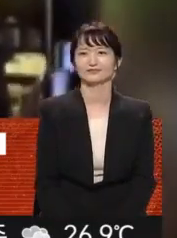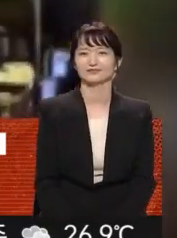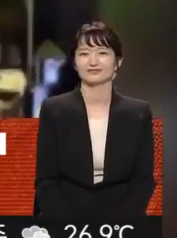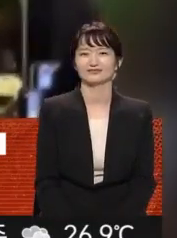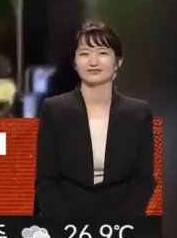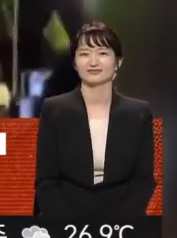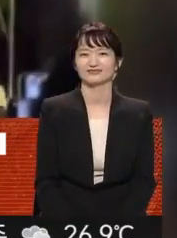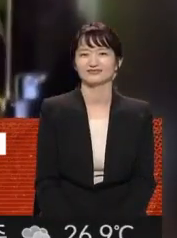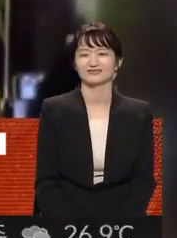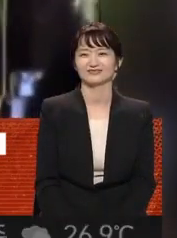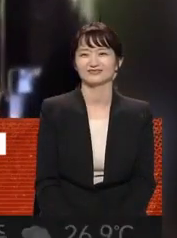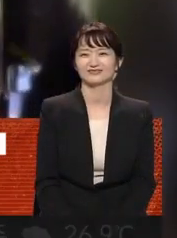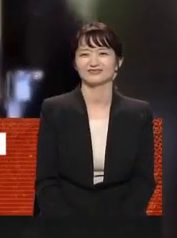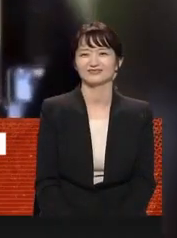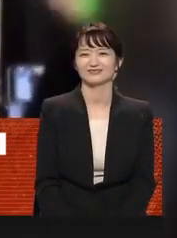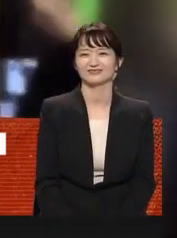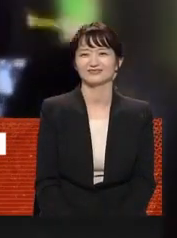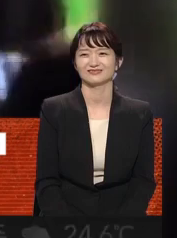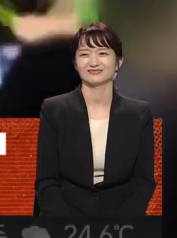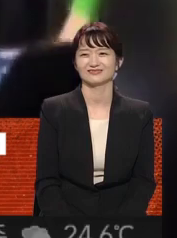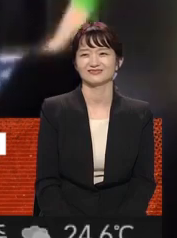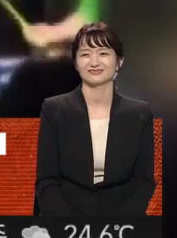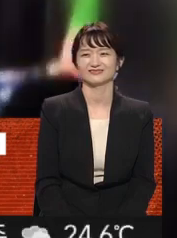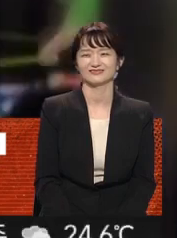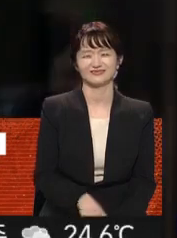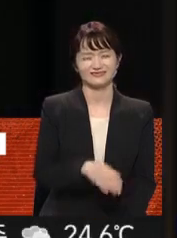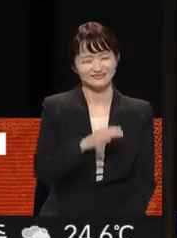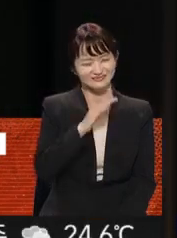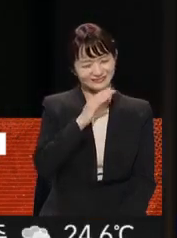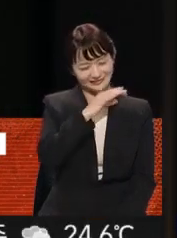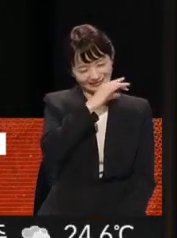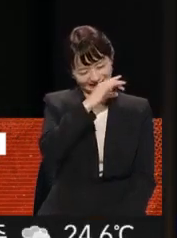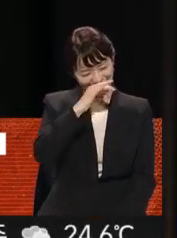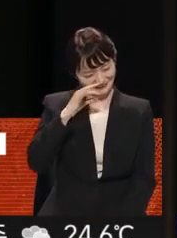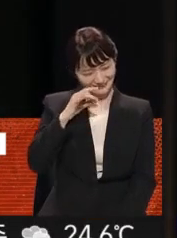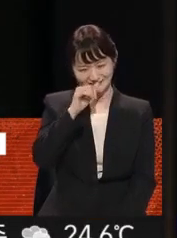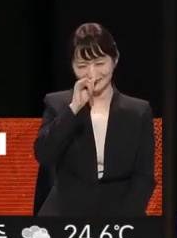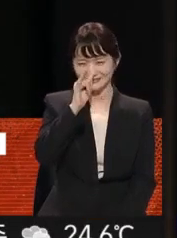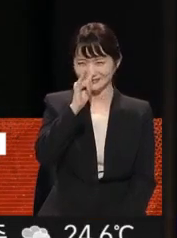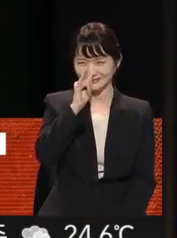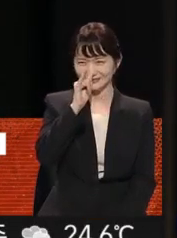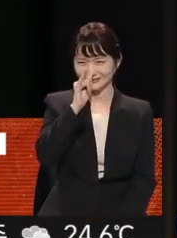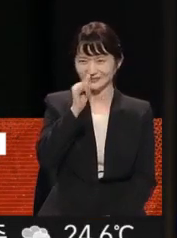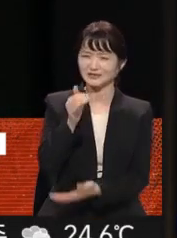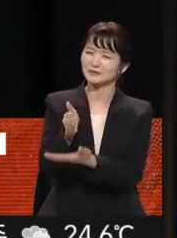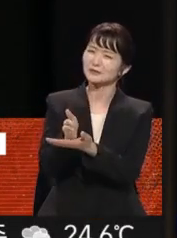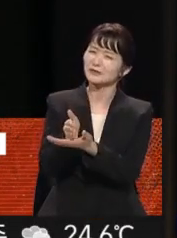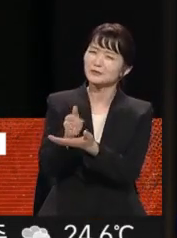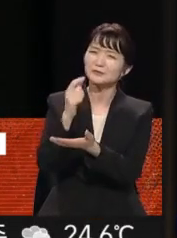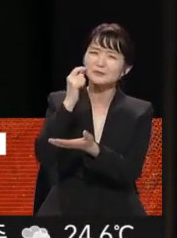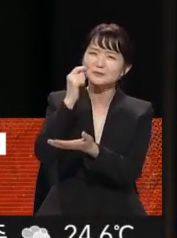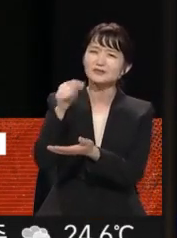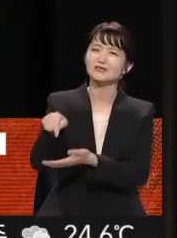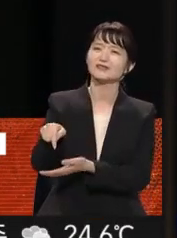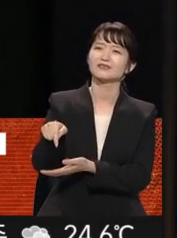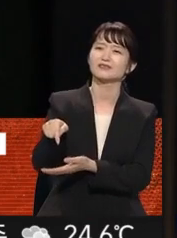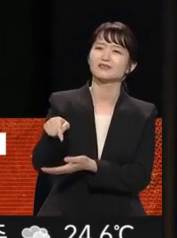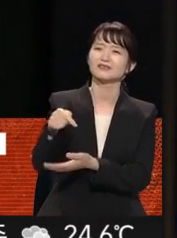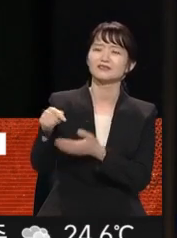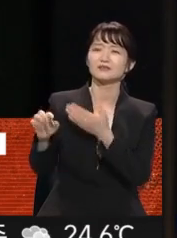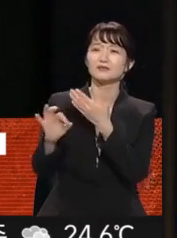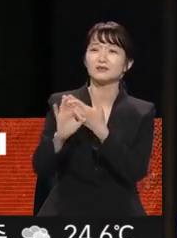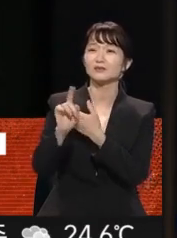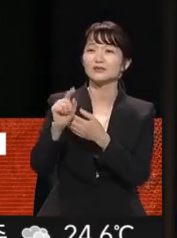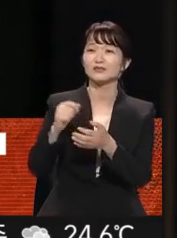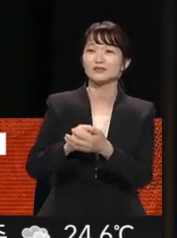사실 흥이 나긴 하지만요. 또 말릴 순 없을 것 같지만 만약에 저러시면 나중에 3년